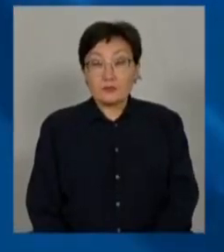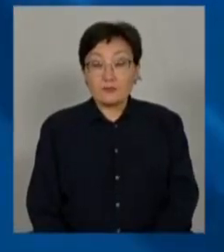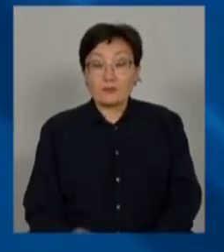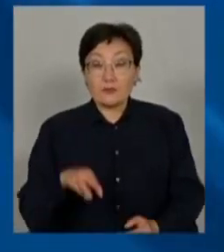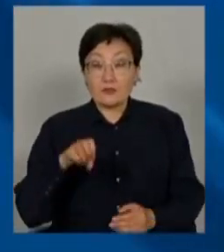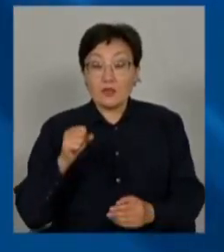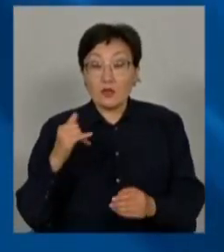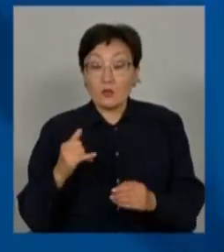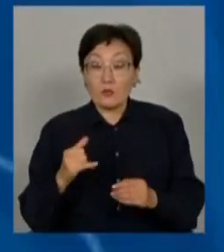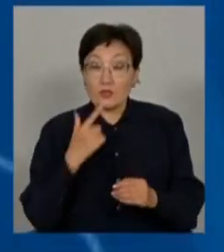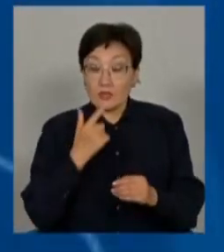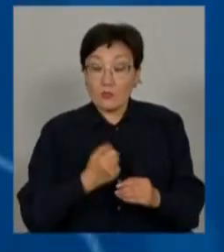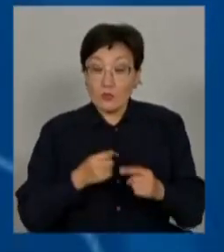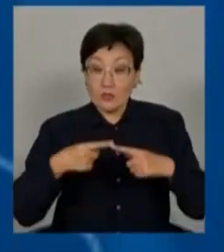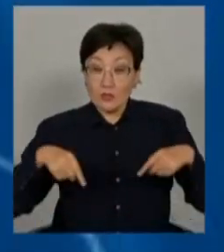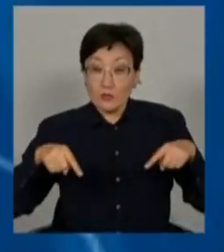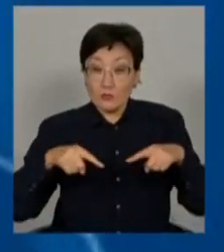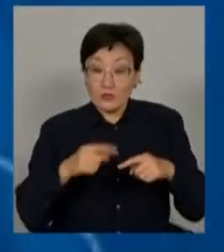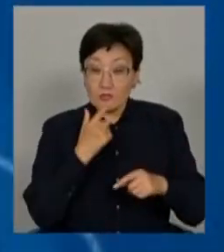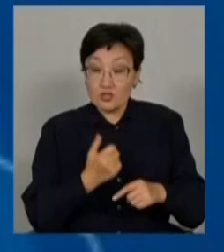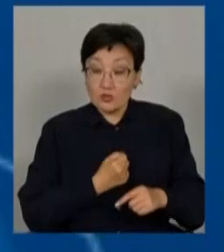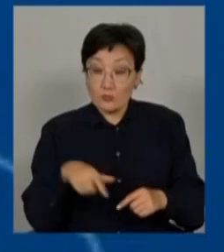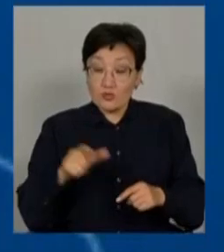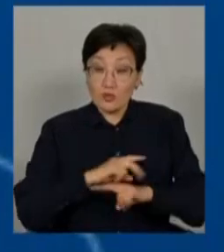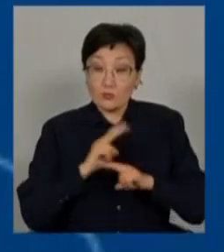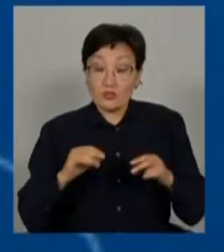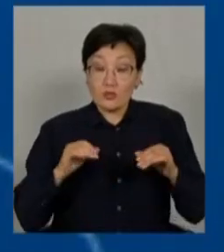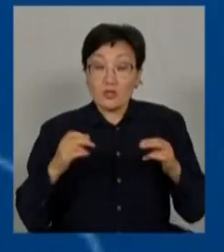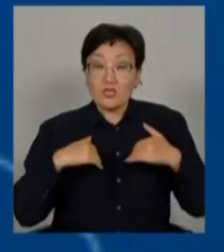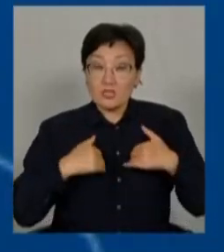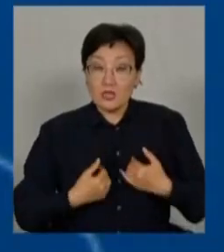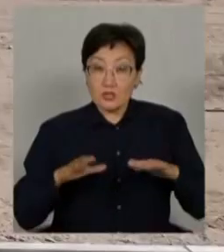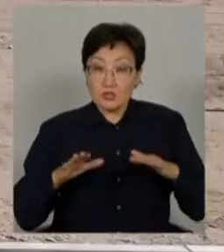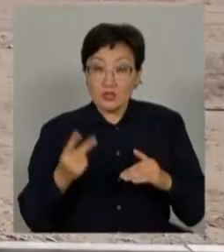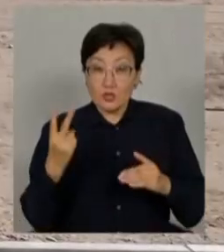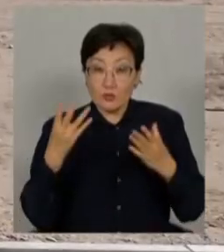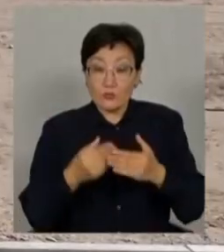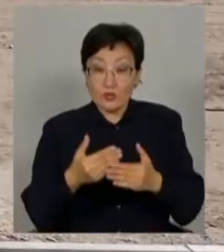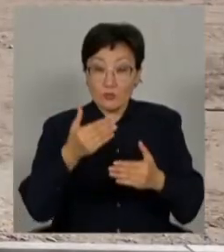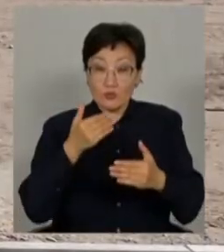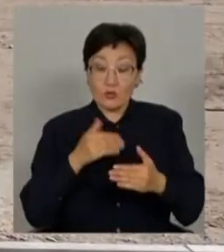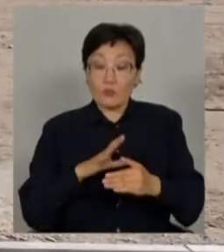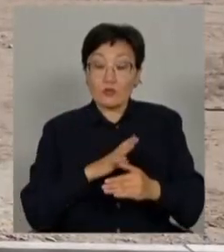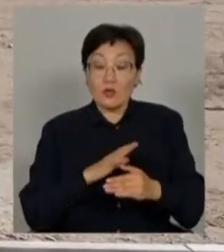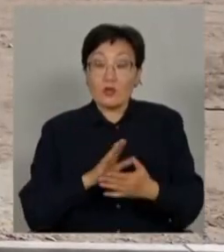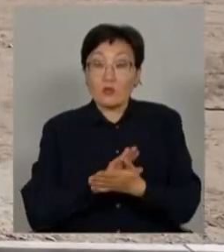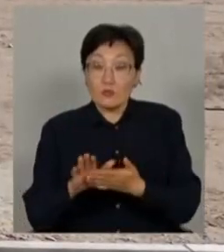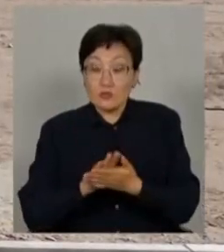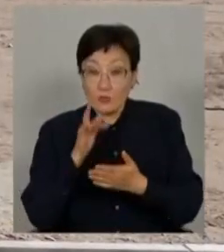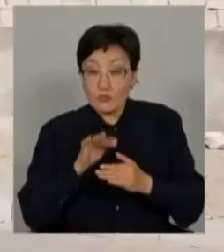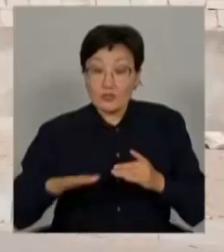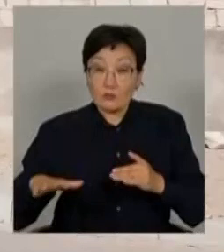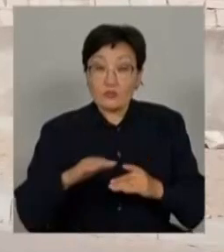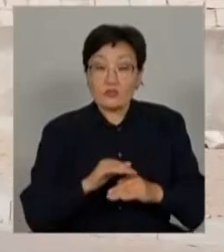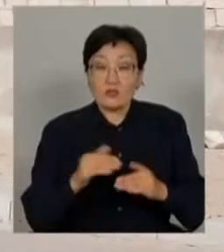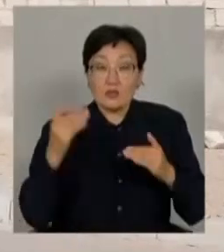Ақтау гарнизонында сарбаз көз жұмды. Қайғылы жағдай осыдан екі күн бұрын болған. Оймашы полигоны қоқыстан тазарту кезінде